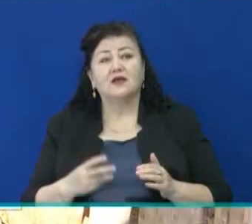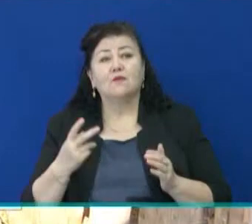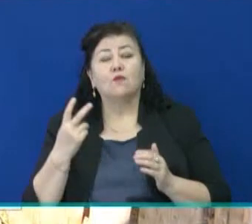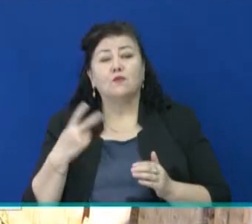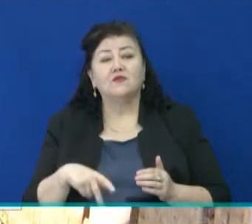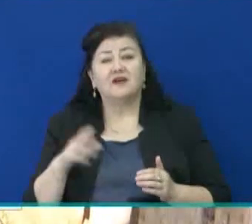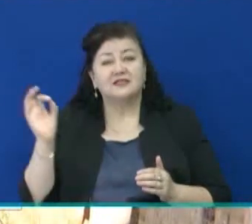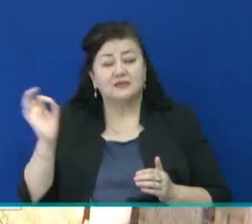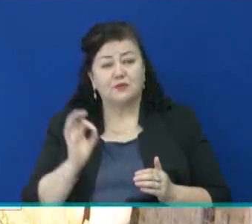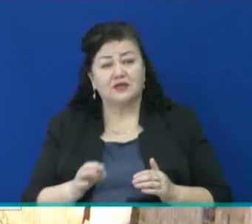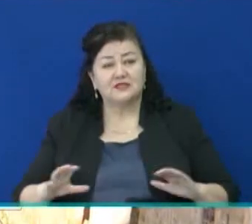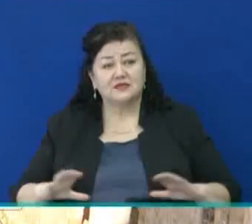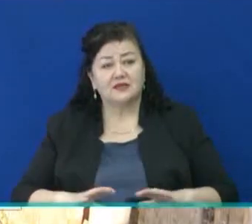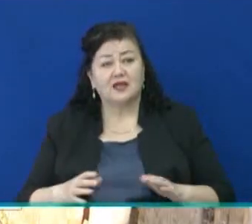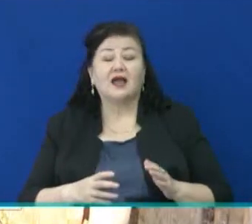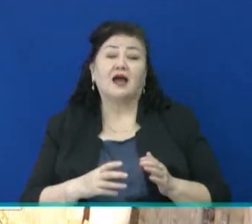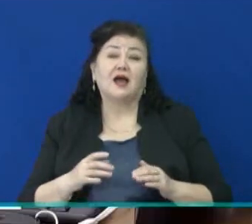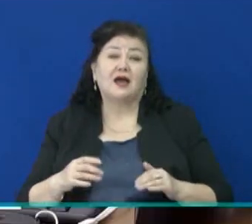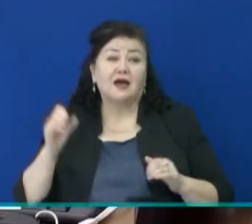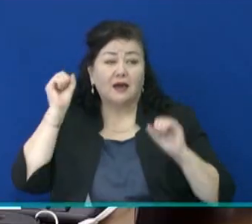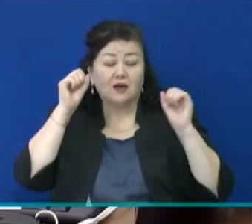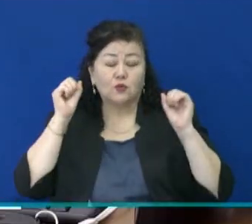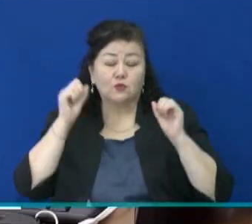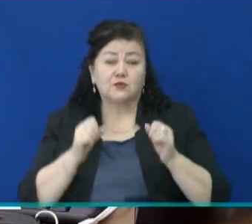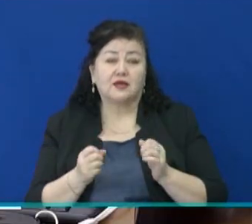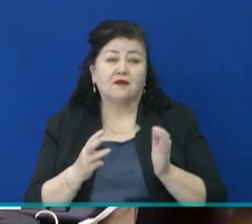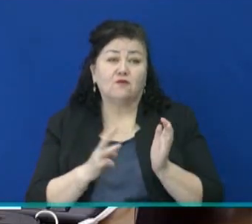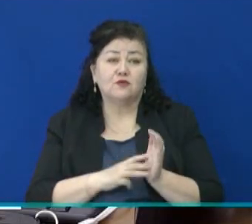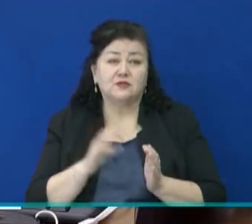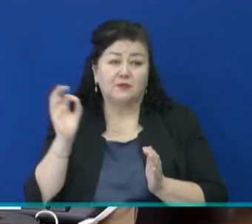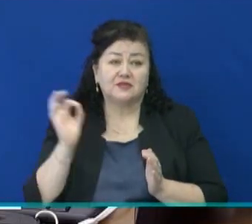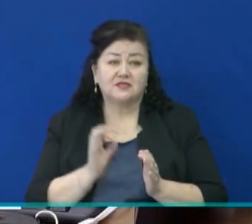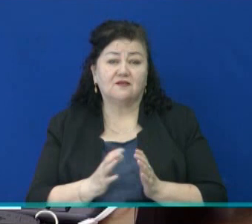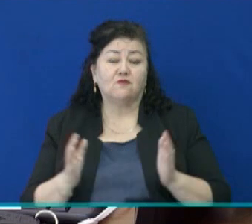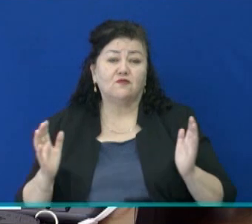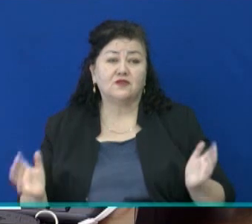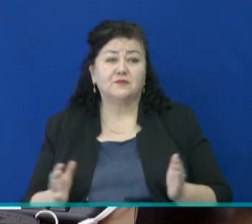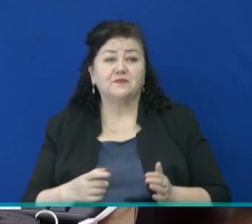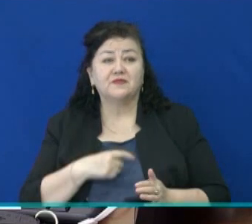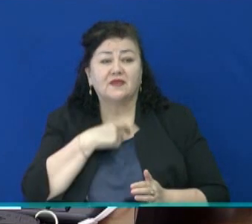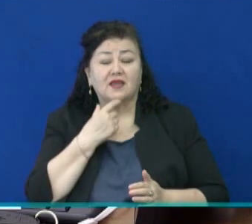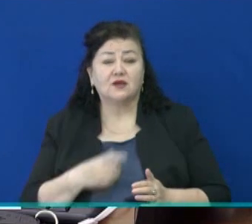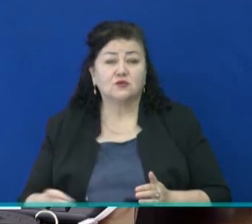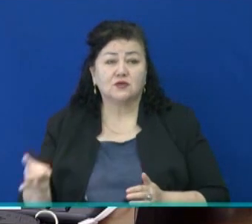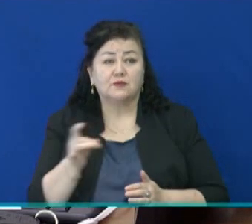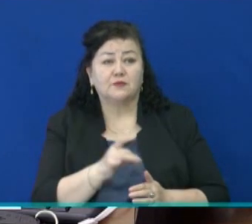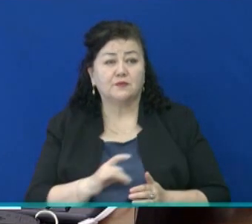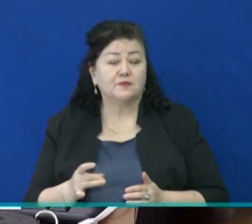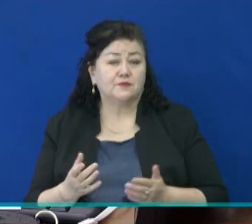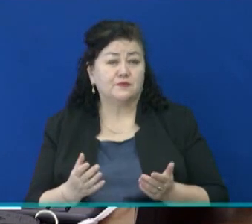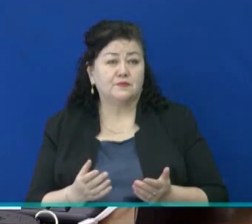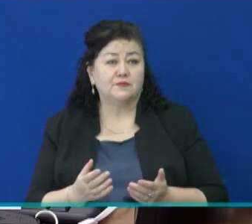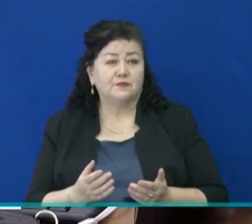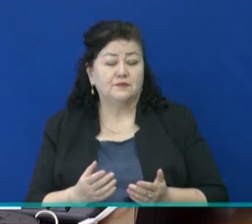астам, қой мен ешкі 8%-ға өскен. Абай облысының құрылуы Аягөз ауданының ауыл шаруашылық саласына да оң